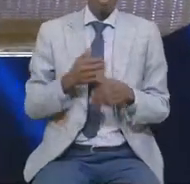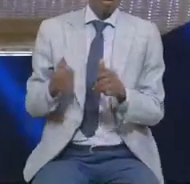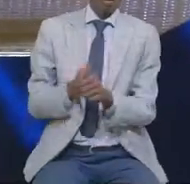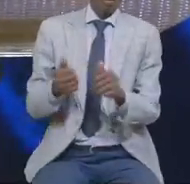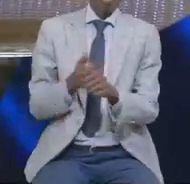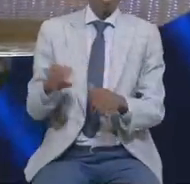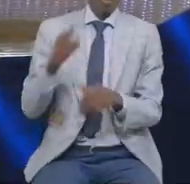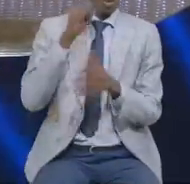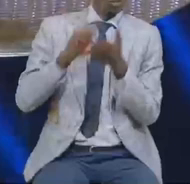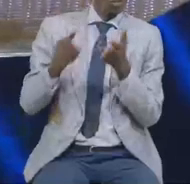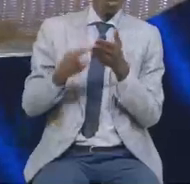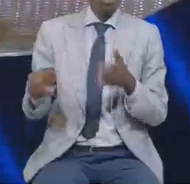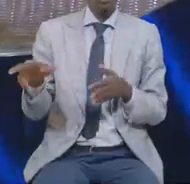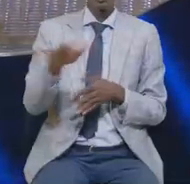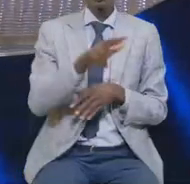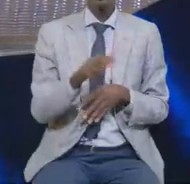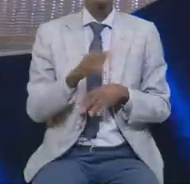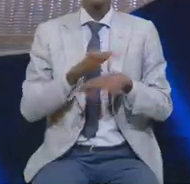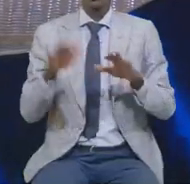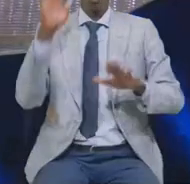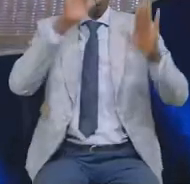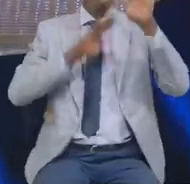Meshach, Abednego comme si on les formait.